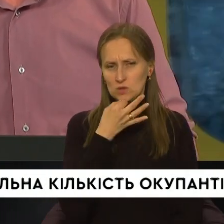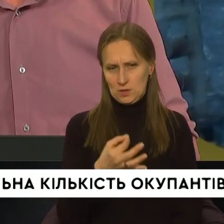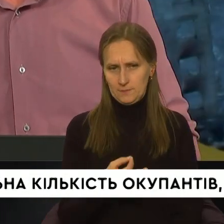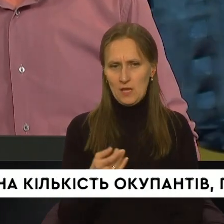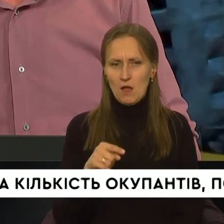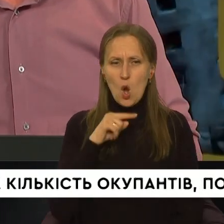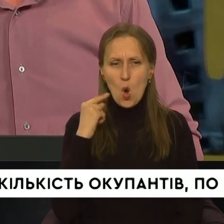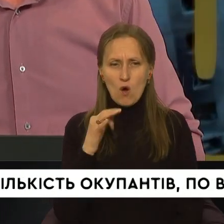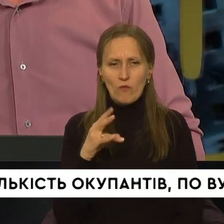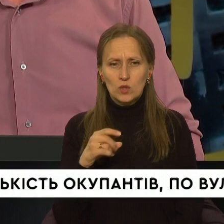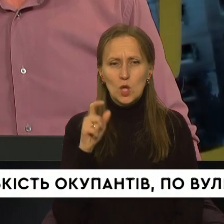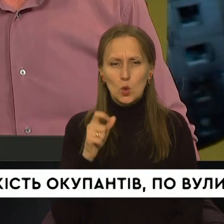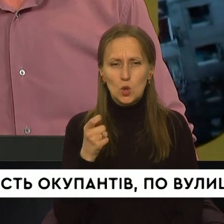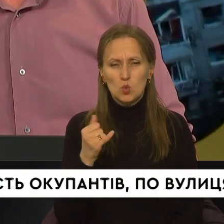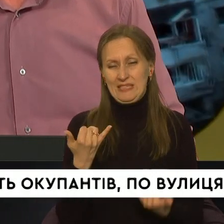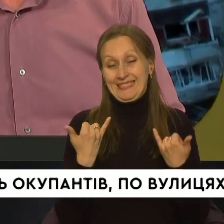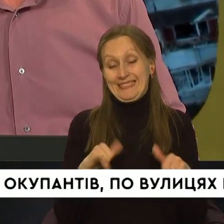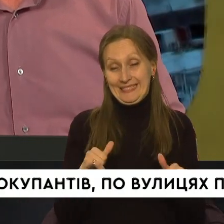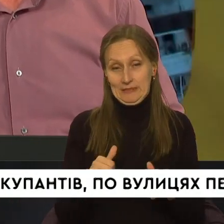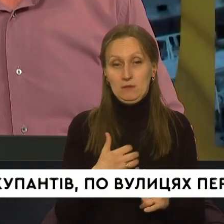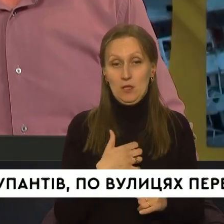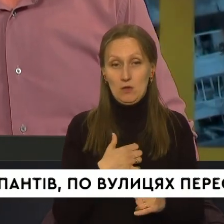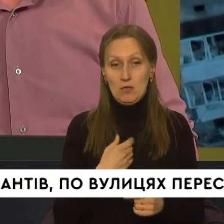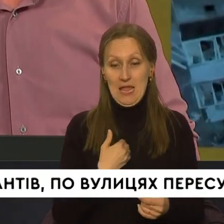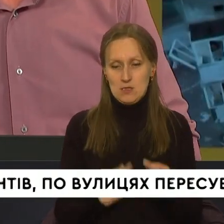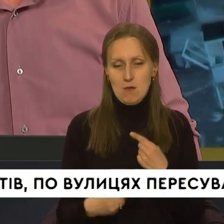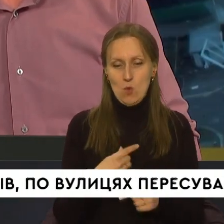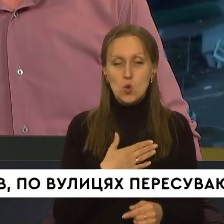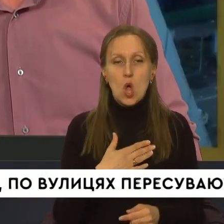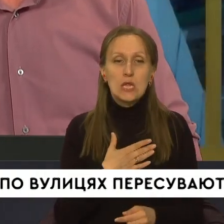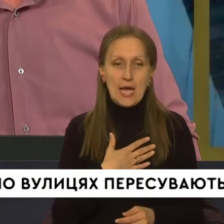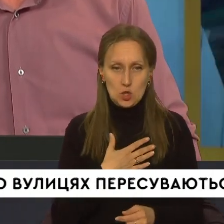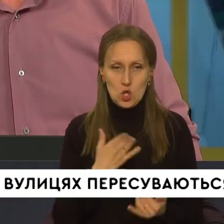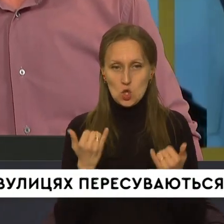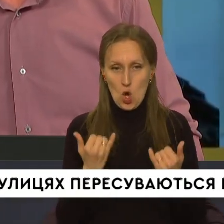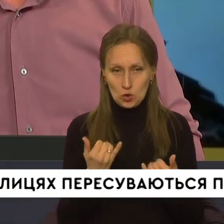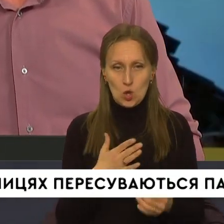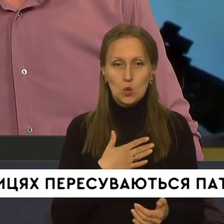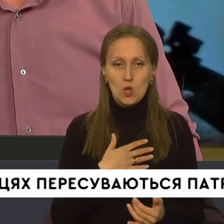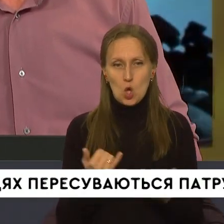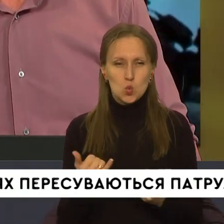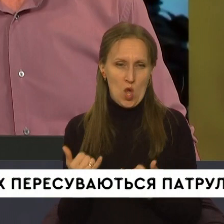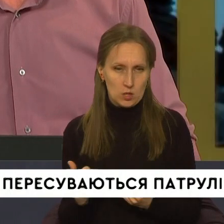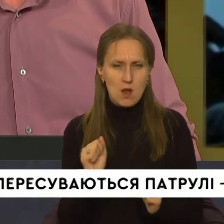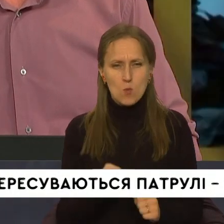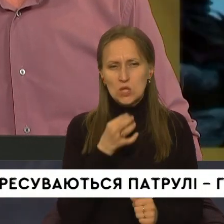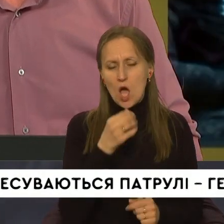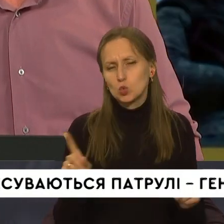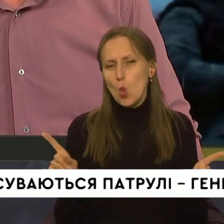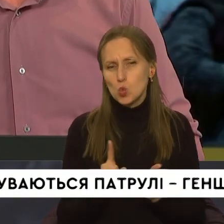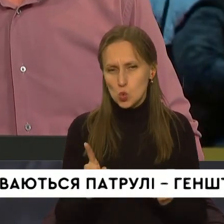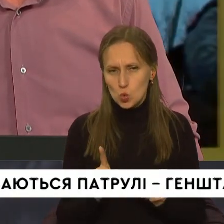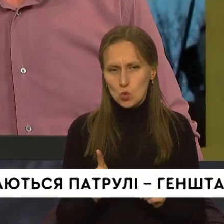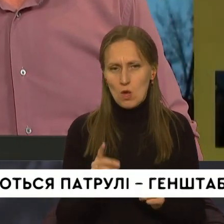дивіться, росіяни, вони люди трошки дивні, але я хотів нас повернути до нашого сьогодення, до нашої сучасності. Я можу сказати, що